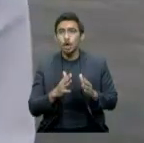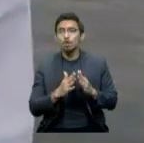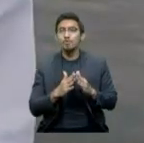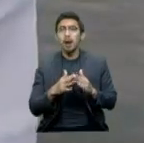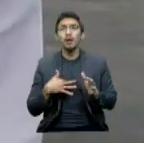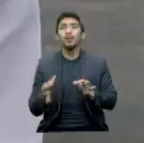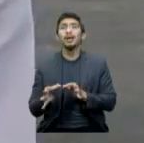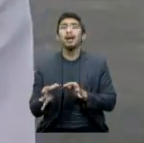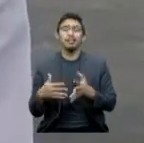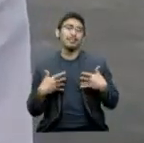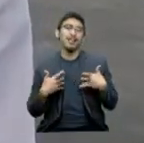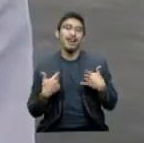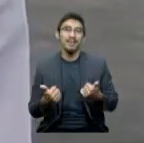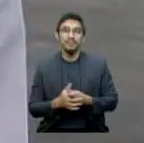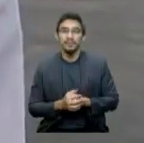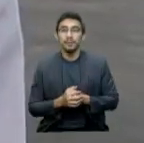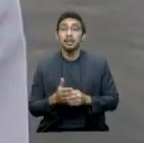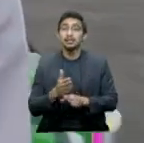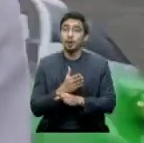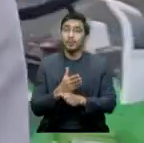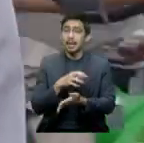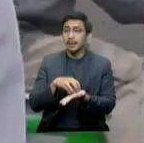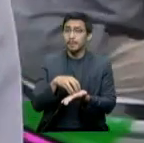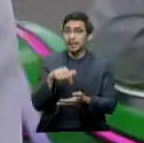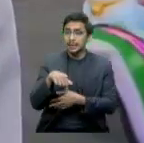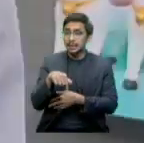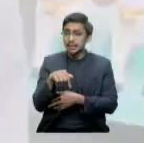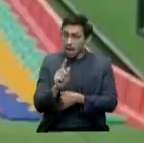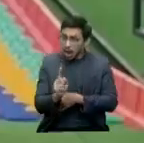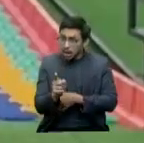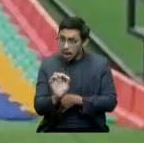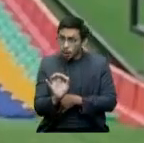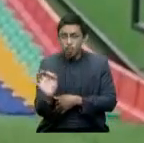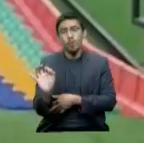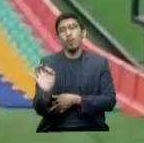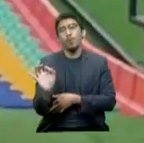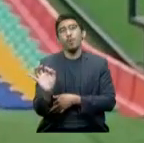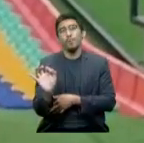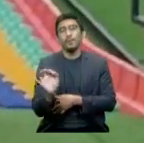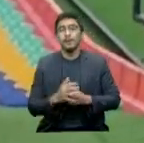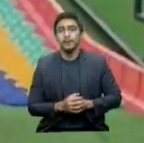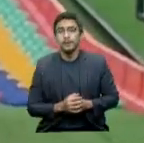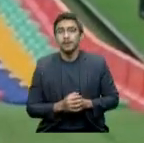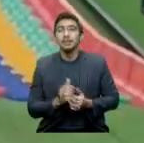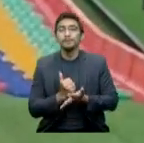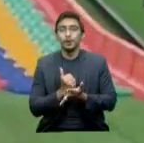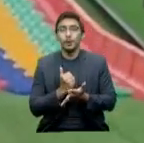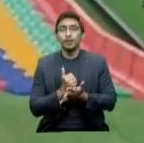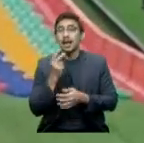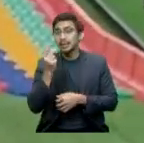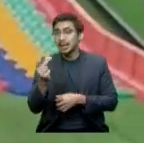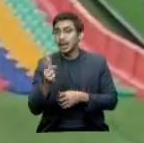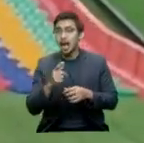banget. Nah, sebelumnya di Depok sebelum ada wahana seperti ini. Nah, jadi sebetulnya kita rencana launching itu tanggal